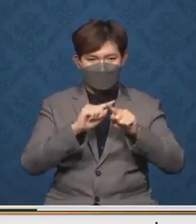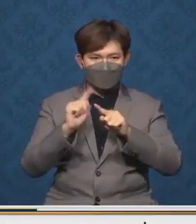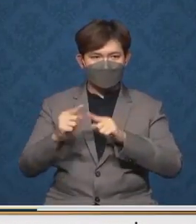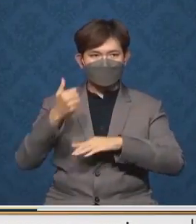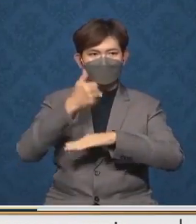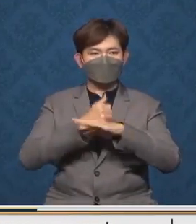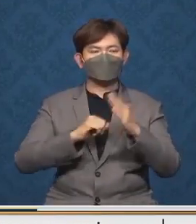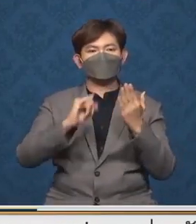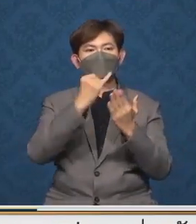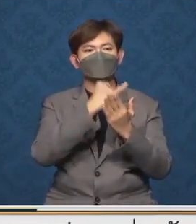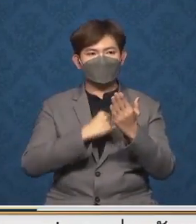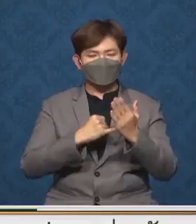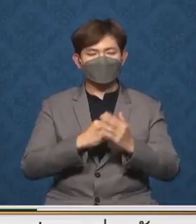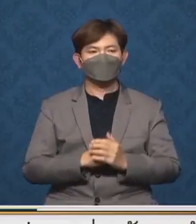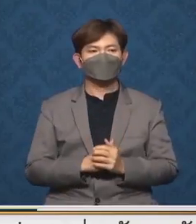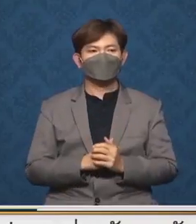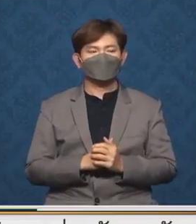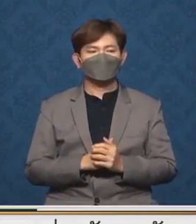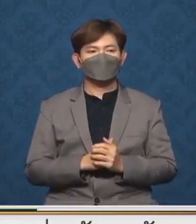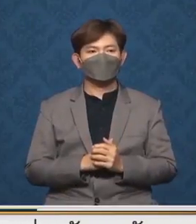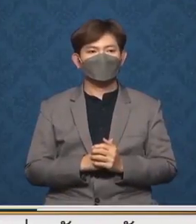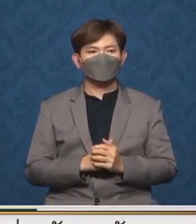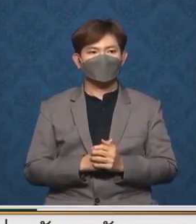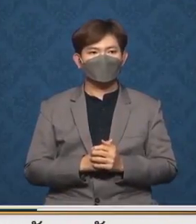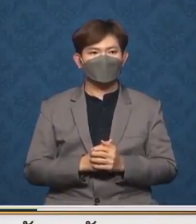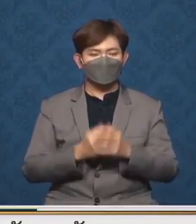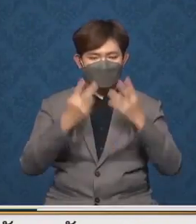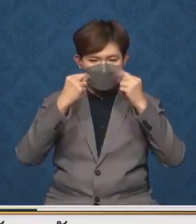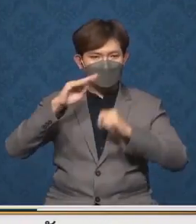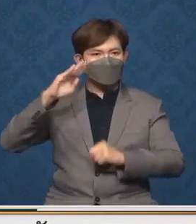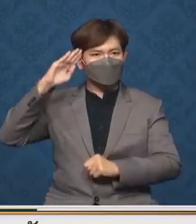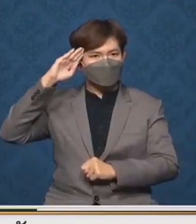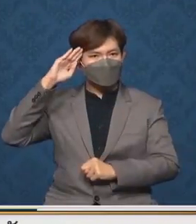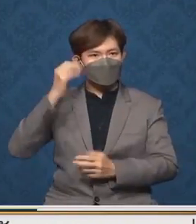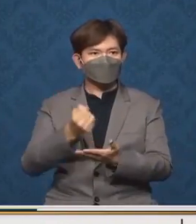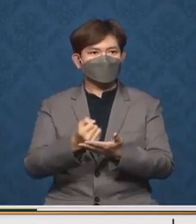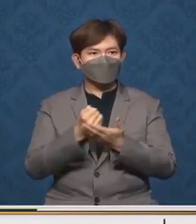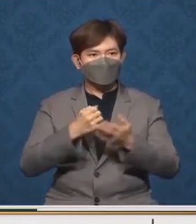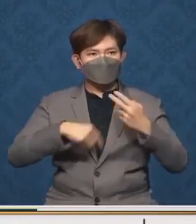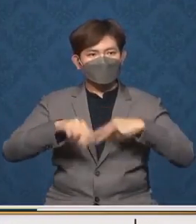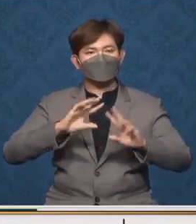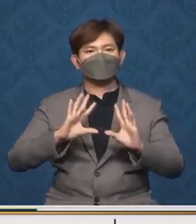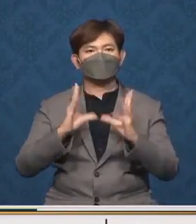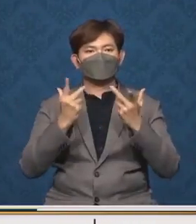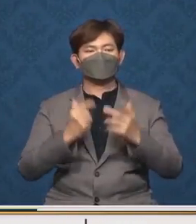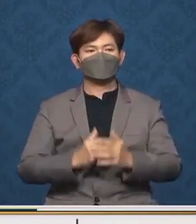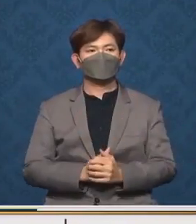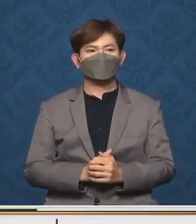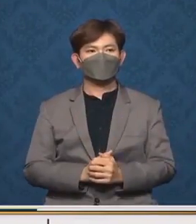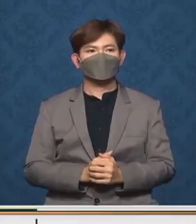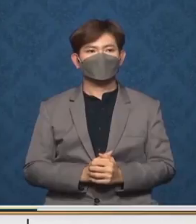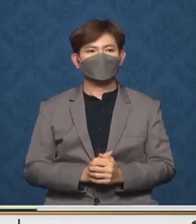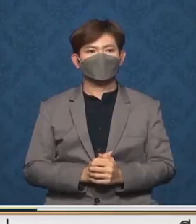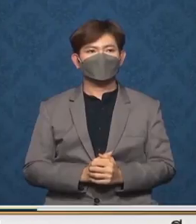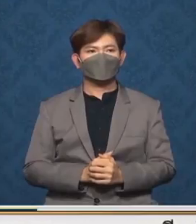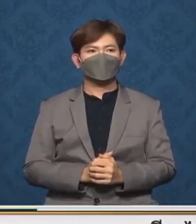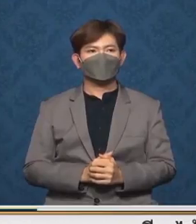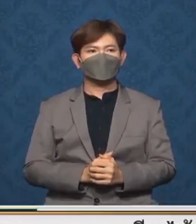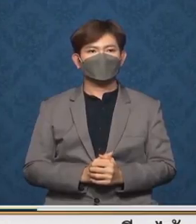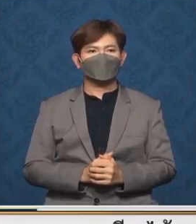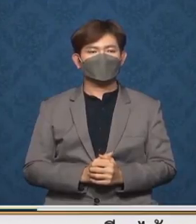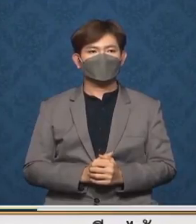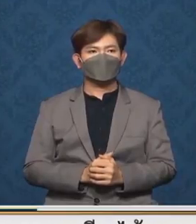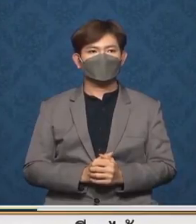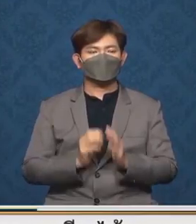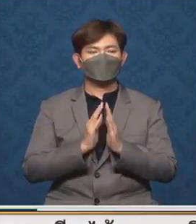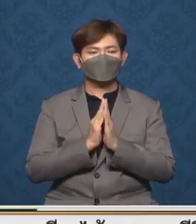ชการจังหวัดแล้วก็คุณนายกลุงตู่ค่ะที่ช่วยรักษาให้หายค่ะ ก็อยากขอบคุ